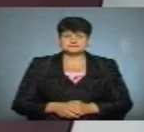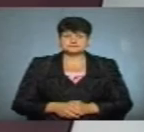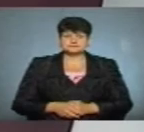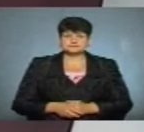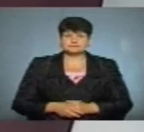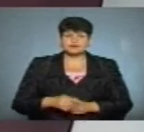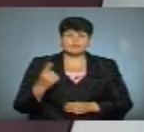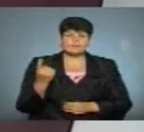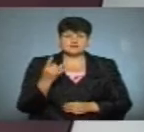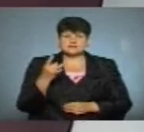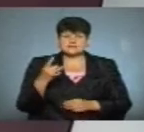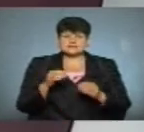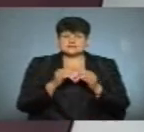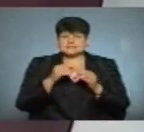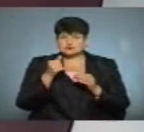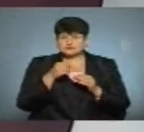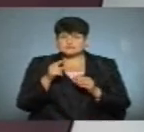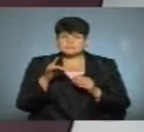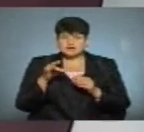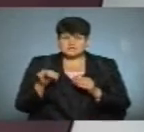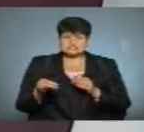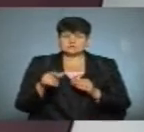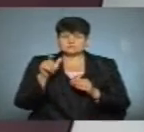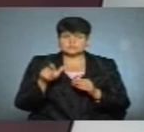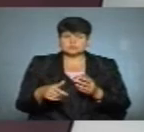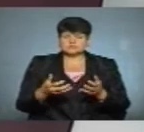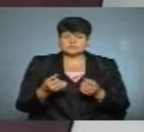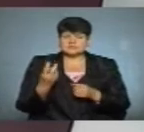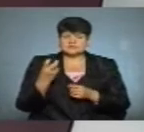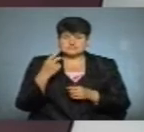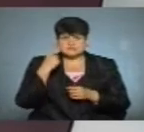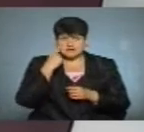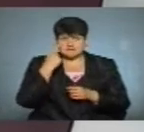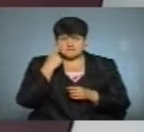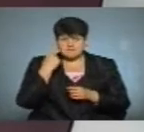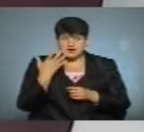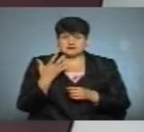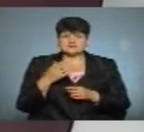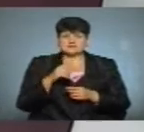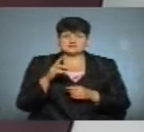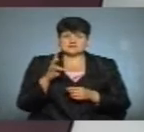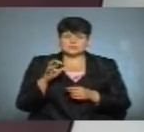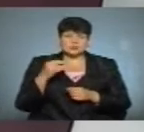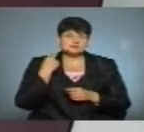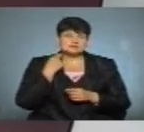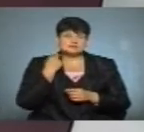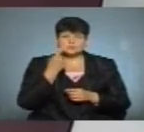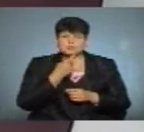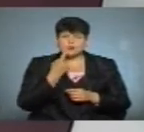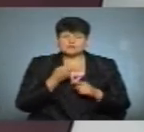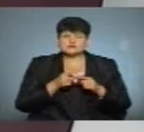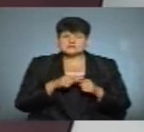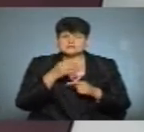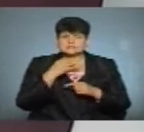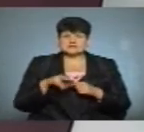Вперше за 10 років у Збаражі абітурієнтка отримала 200 балів за зовнішнє незалежне оцінювання з англійської мови. Про це нам